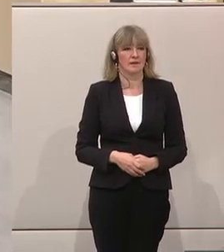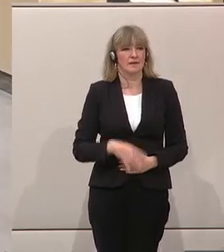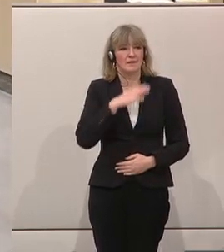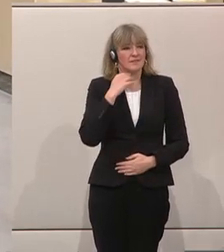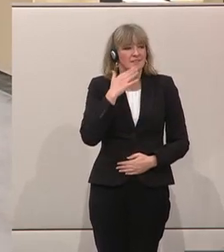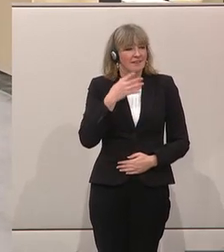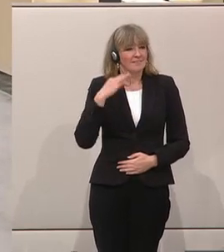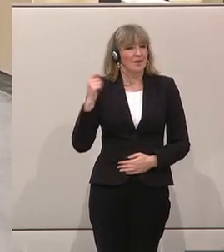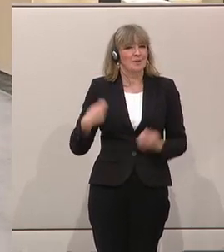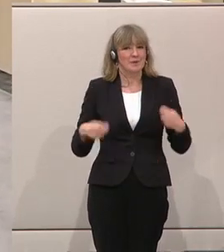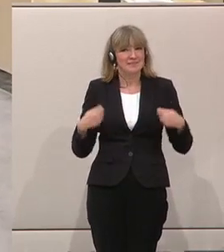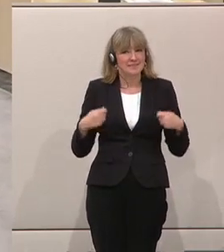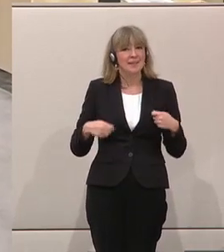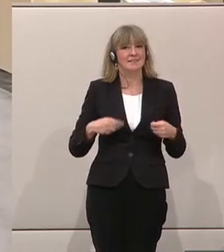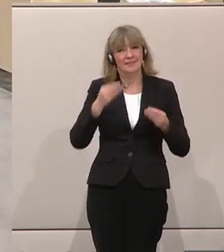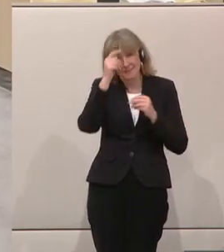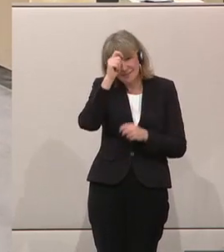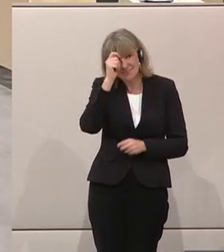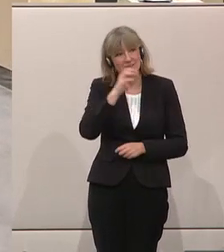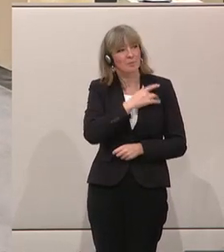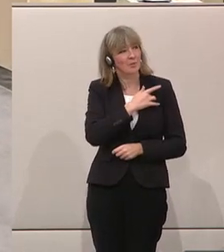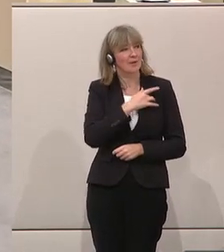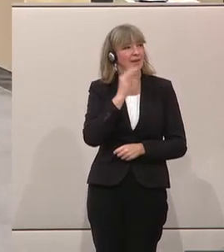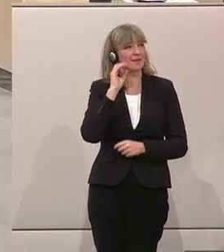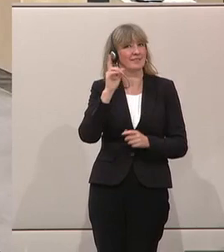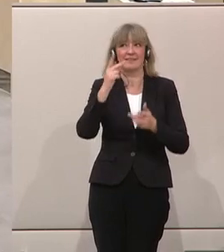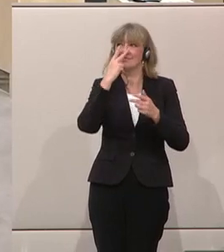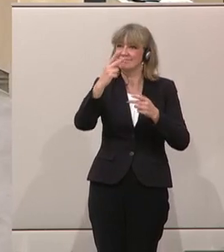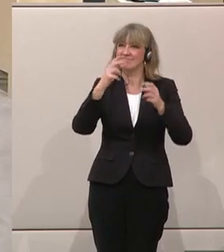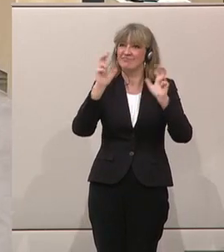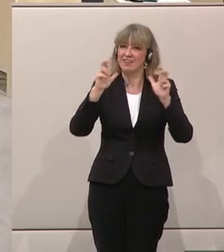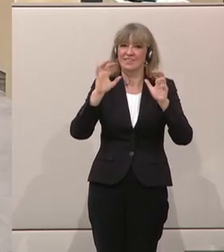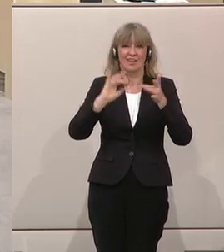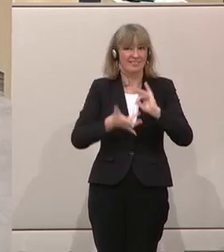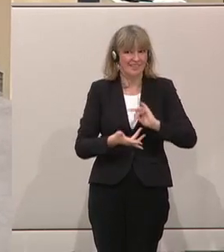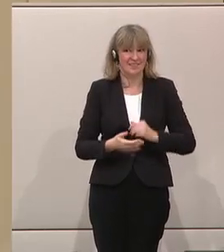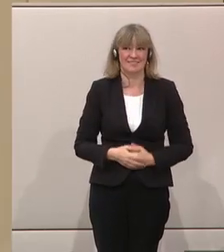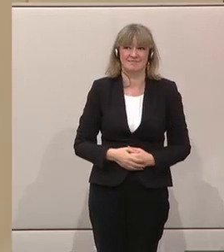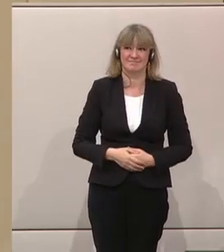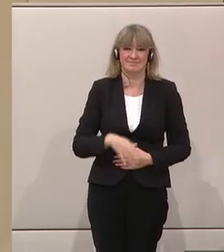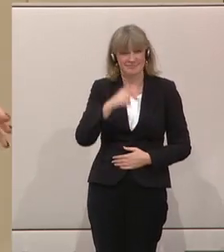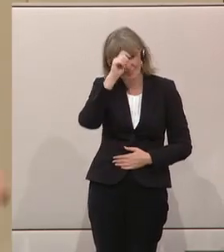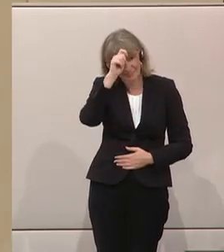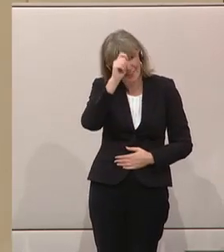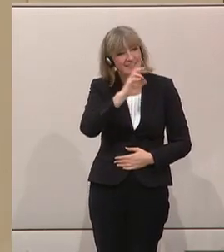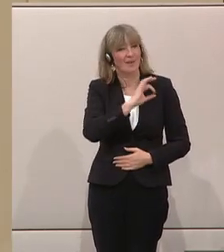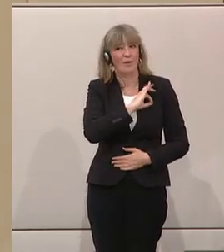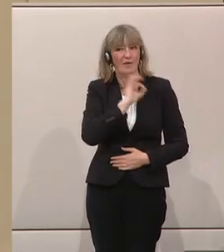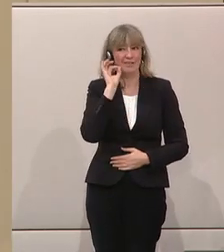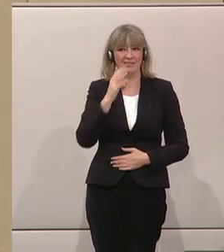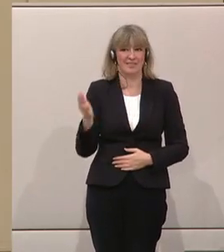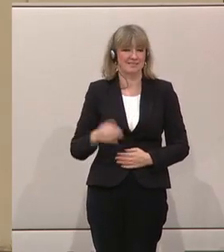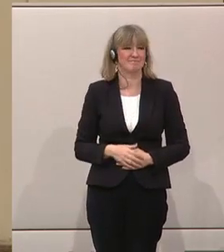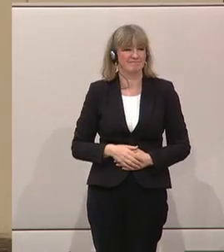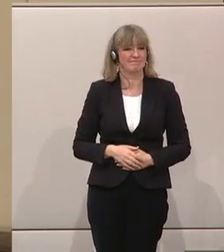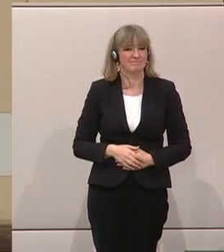Vielen Dank, Frau Präsidentin, geschätzte Bürgerinnen, die wir Fernsehen oder Internet dabei sind, werte Kolleginnen. Ja, die Frage der Rechtsverbindlichkeit